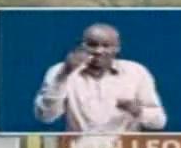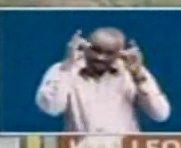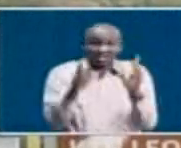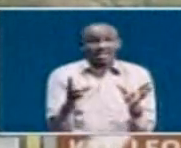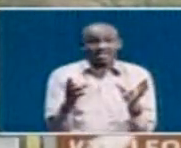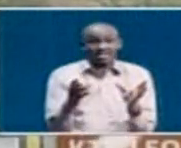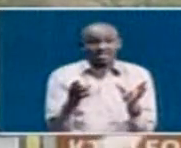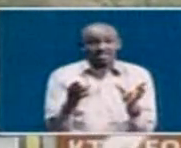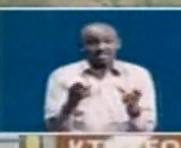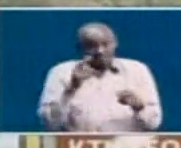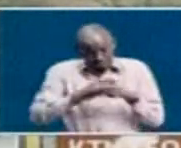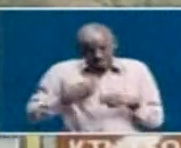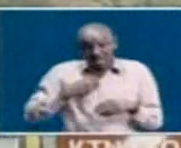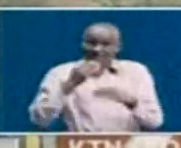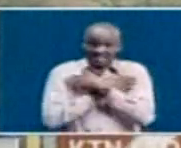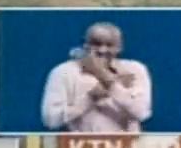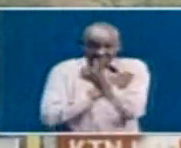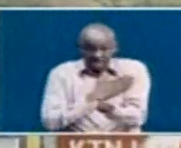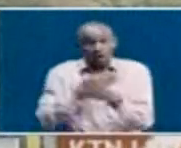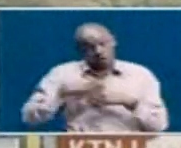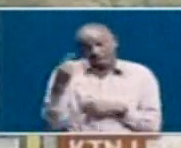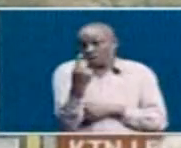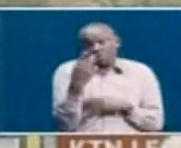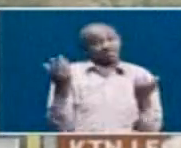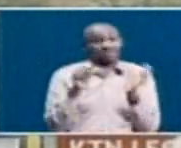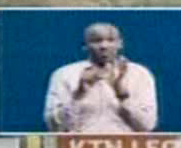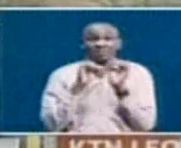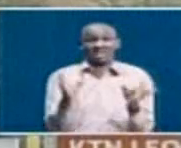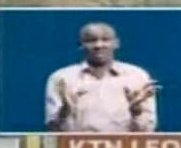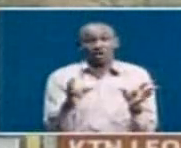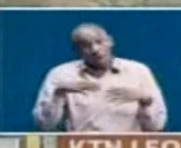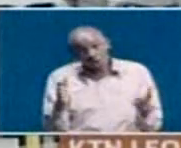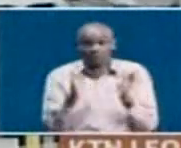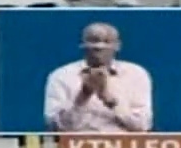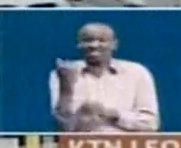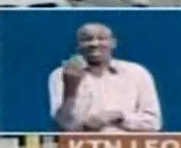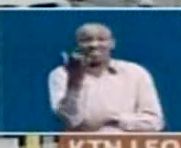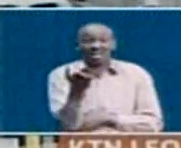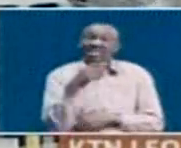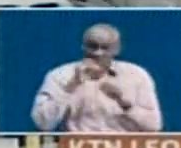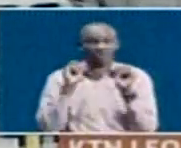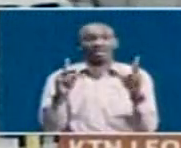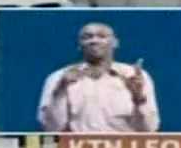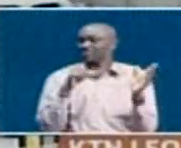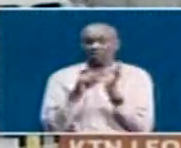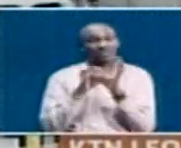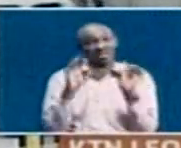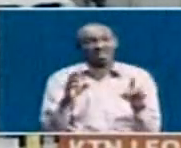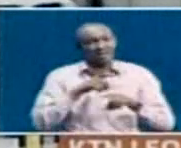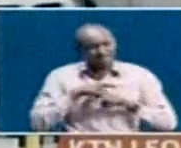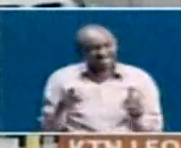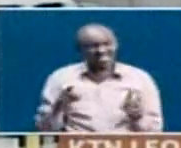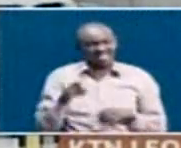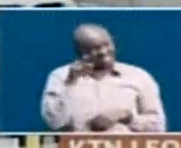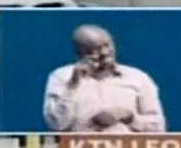kudecide anweke as a partner ama she goes it alone ama aweke na mtoto, that's okay, haina shida. Lakini pia